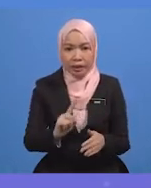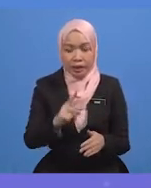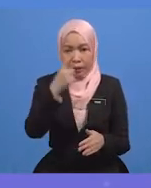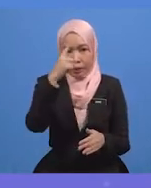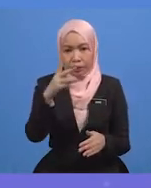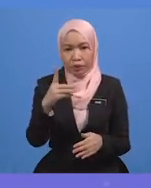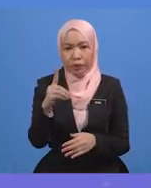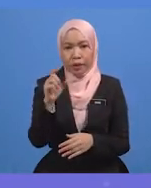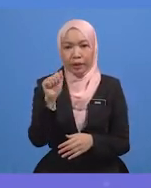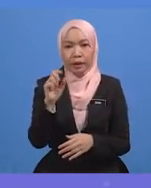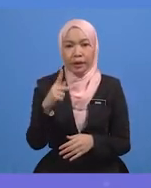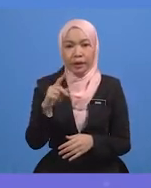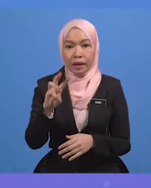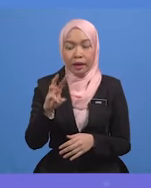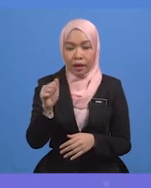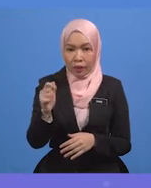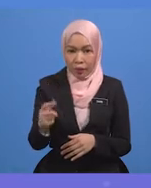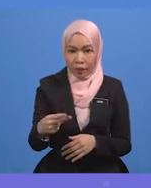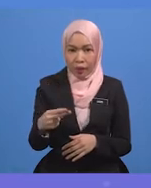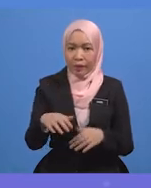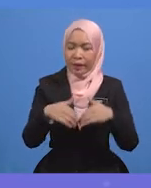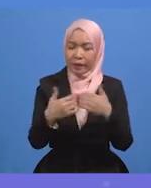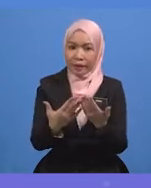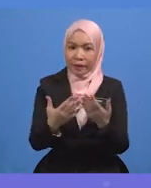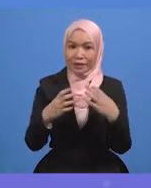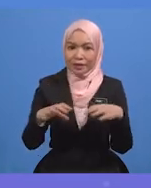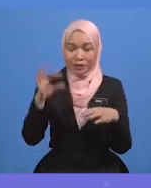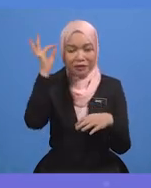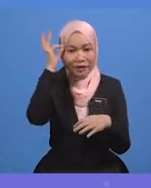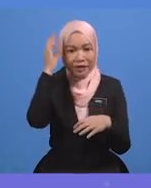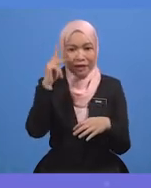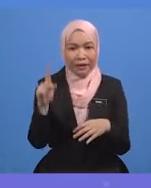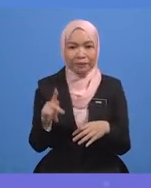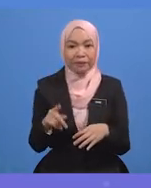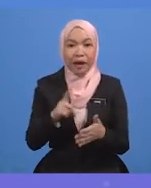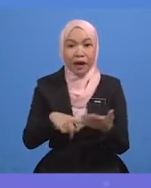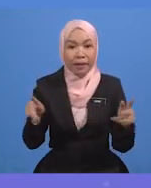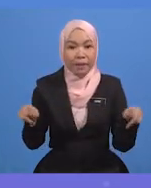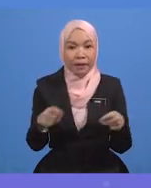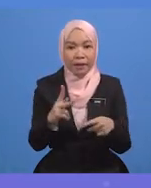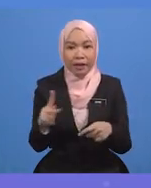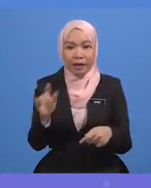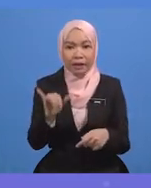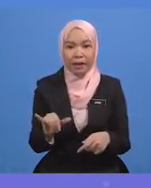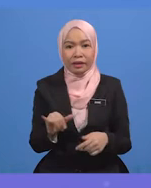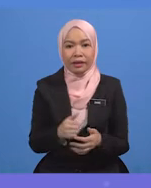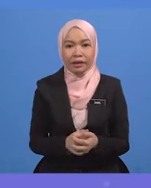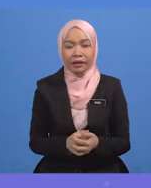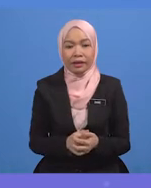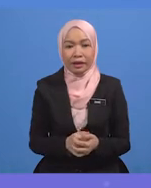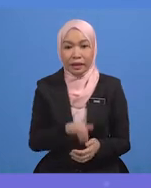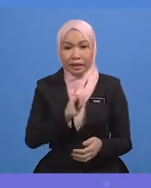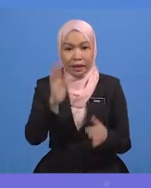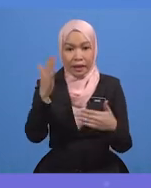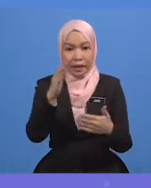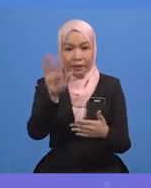Islam ini? Cuba murid-murid fikirkan. Baiklah, antara tindakan yang ustazah harapkan murid-murid